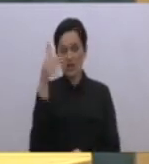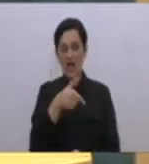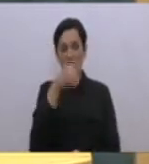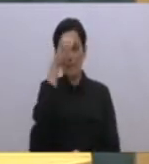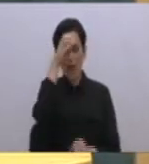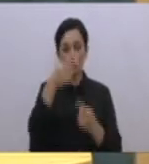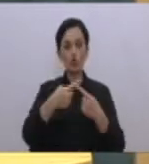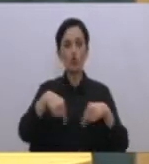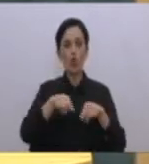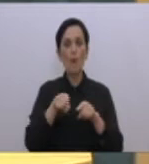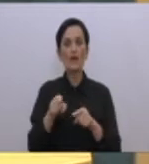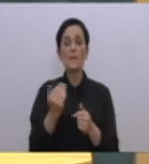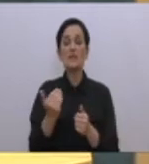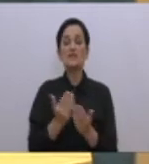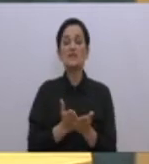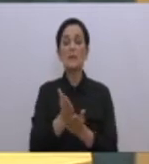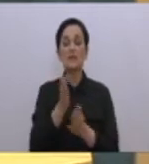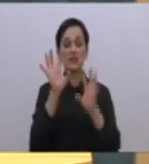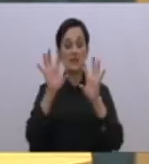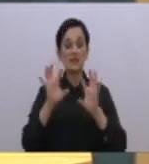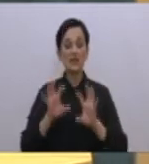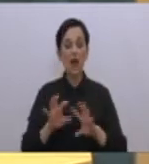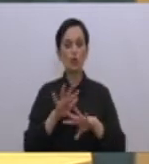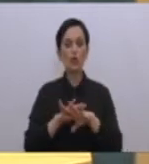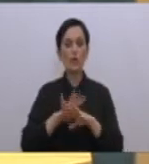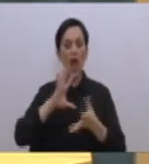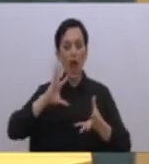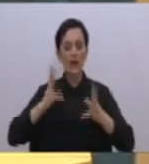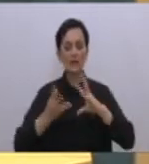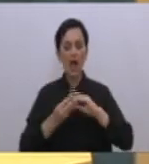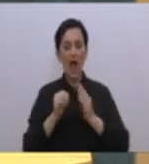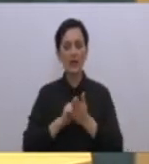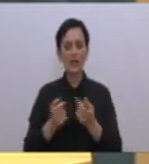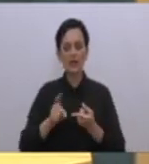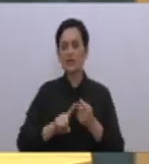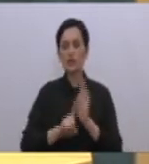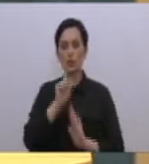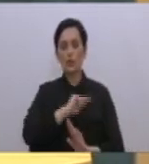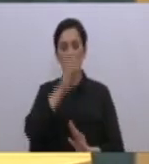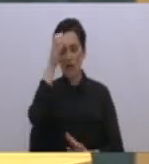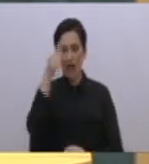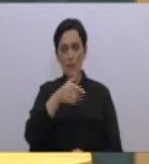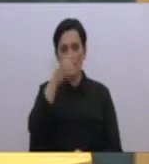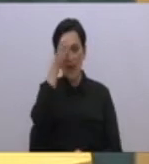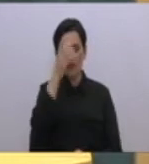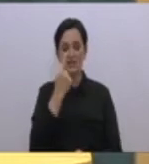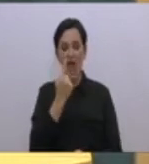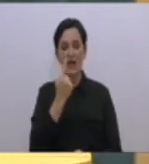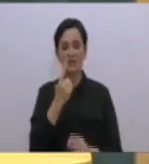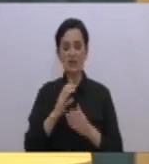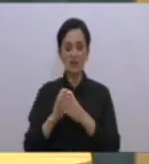მეცნიერების კომიტეტი მისი მიმართულებით არსებული საკანონმდებლო ბაზის ანალიზის საფუძველზე იწყებს მუშაობას განათლებისა და მეცნიერების ერთიან